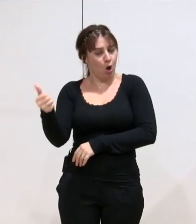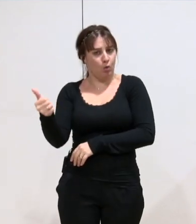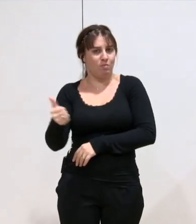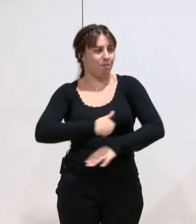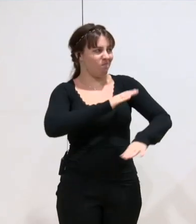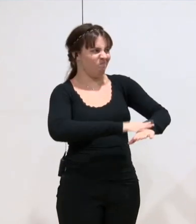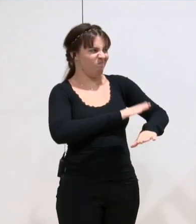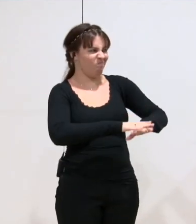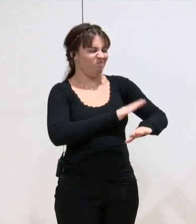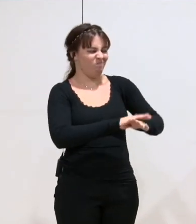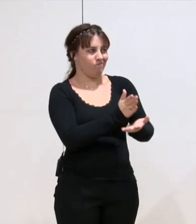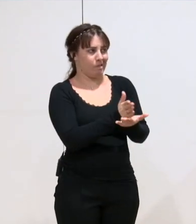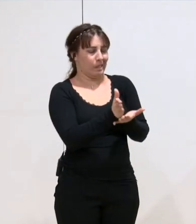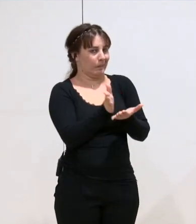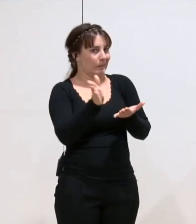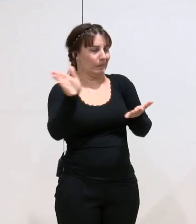fausse route sur ce dossier-là.